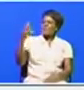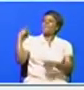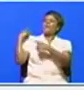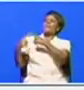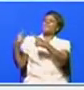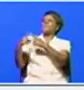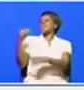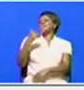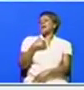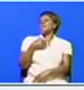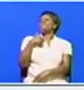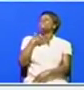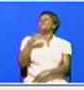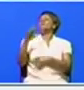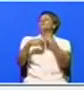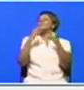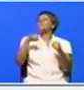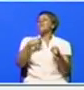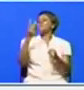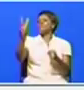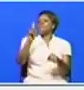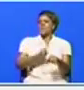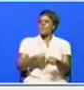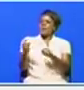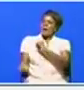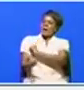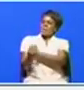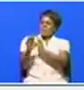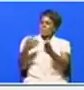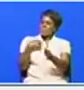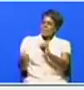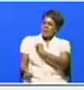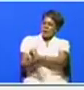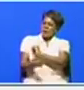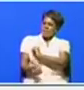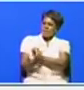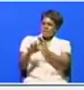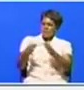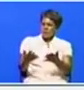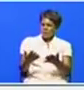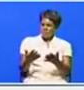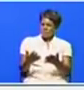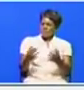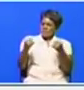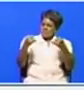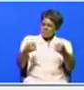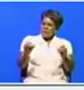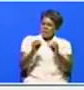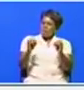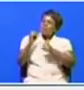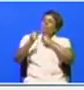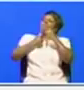na kutaka hata kujiua mara mbili, je, tueleze unaweza kuwashauri vipi? Naweza washauri ya kwamba wasijaribu kuchukua maisha